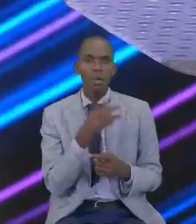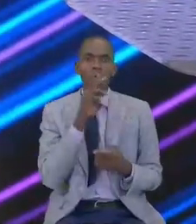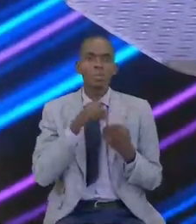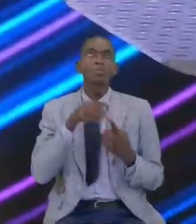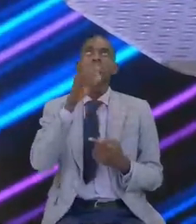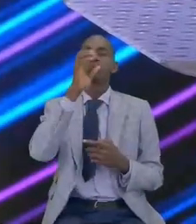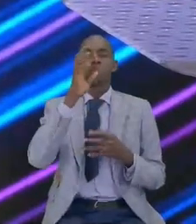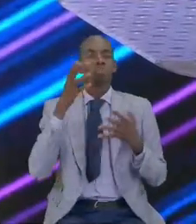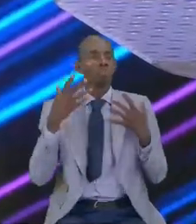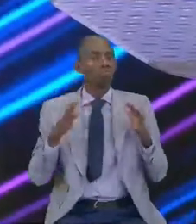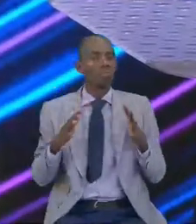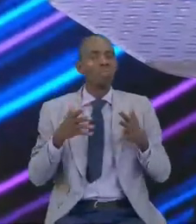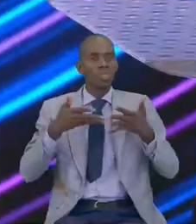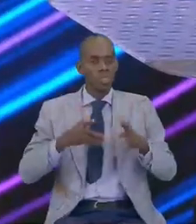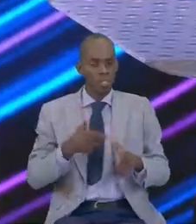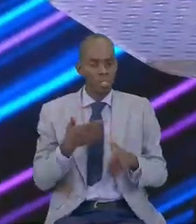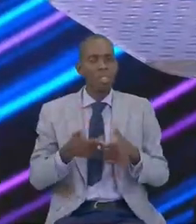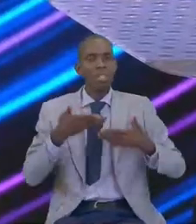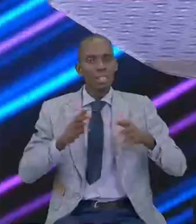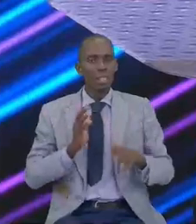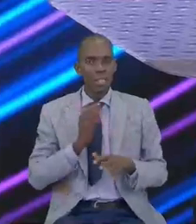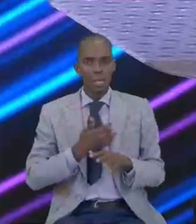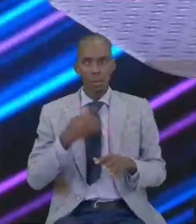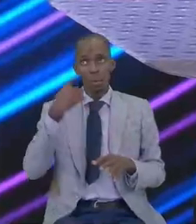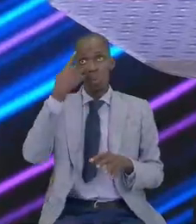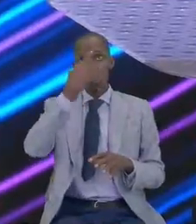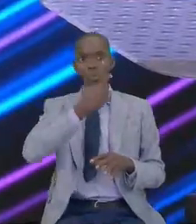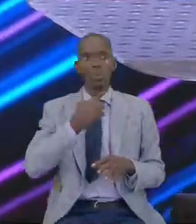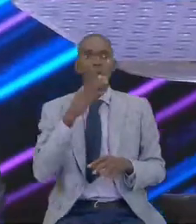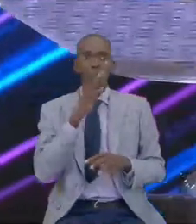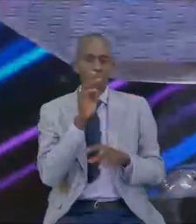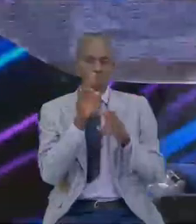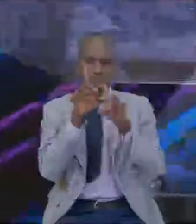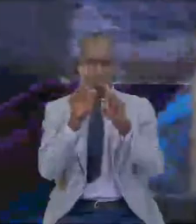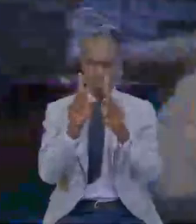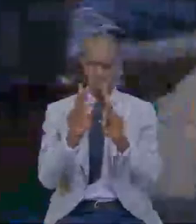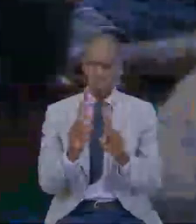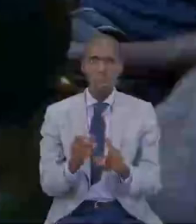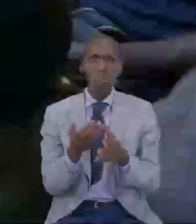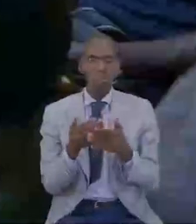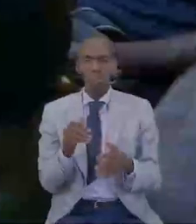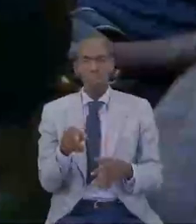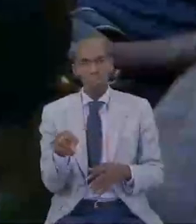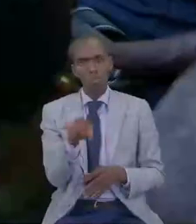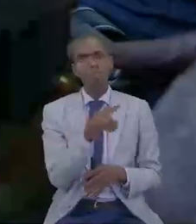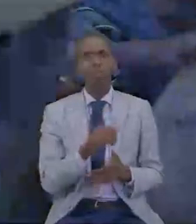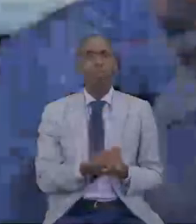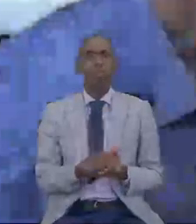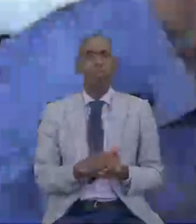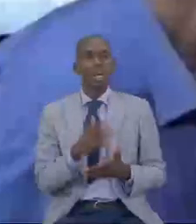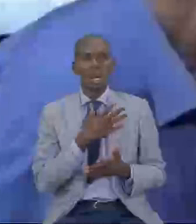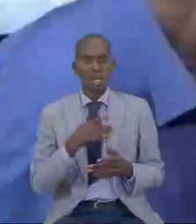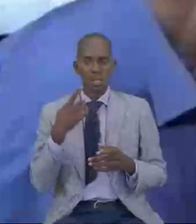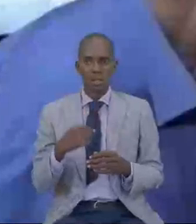notre visage et celui des jeunes gens qui mangent les mets du roi et tu agiras avec tes